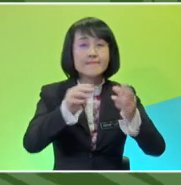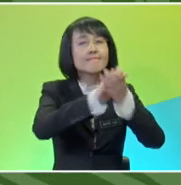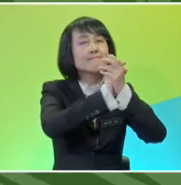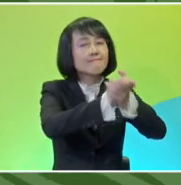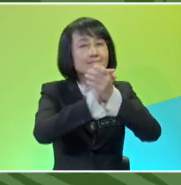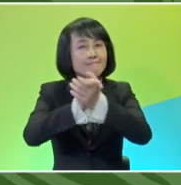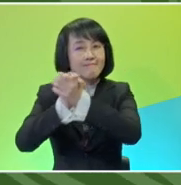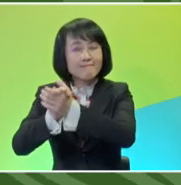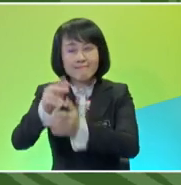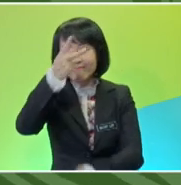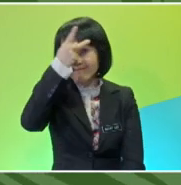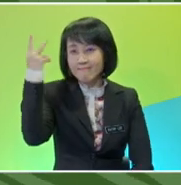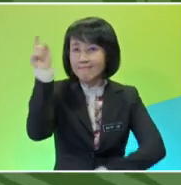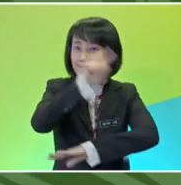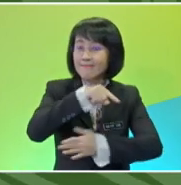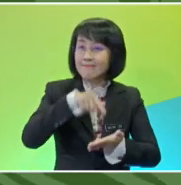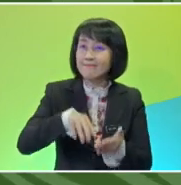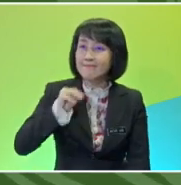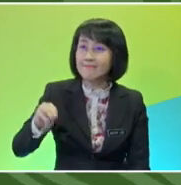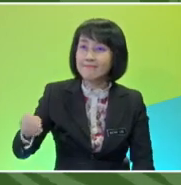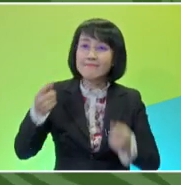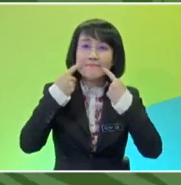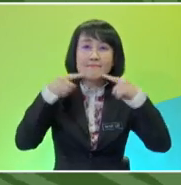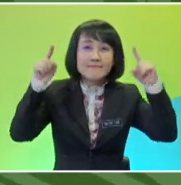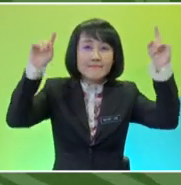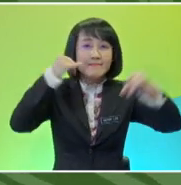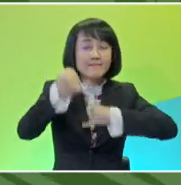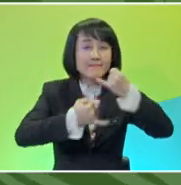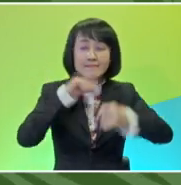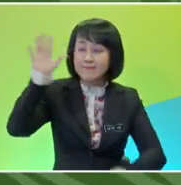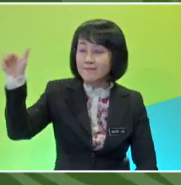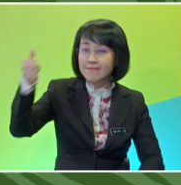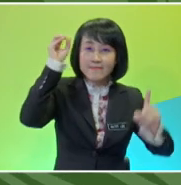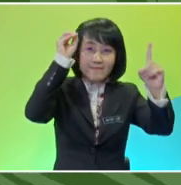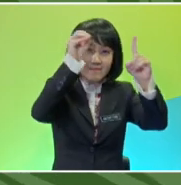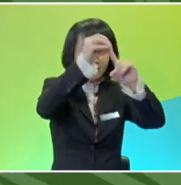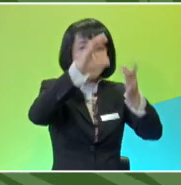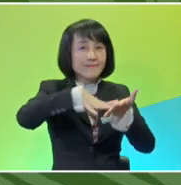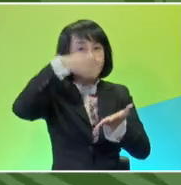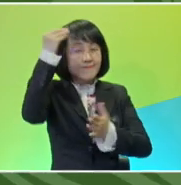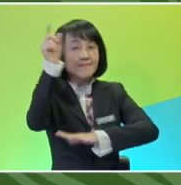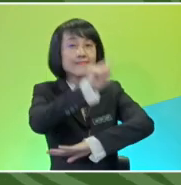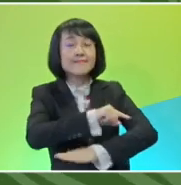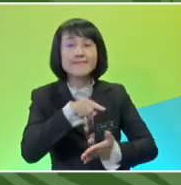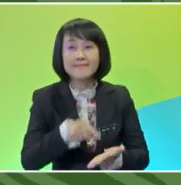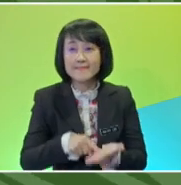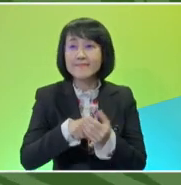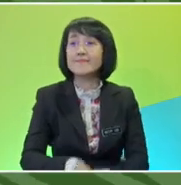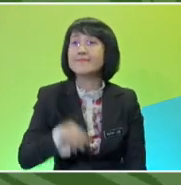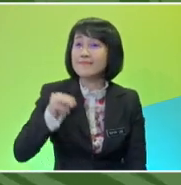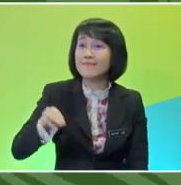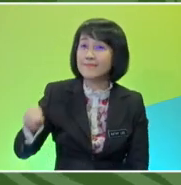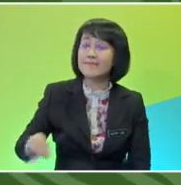pada hari ini murid-murid telah berjaya mencapai objek pembelajaran pada hari ini yaitu murid-murid telah